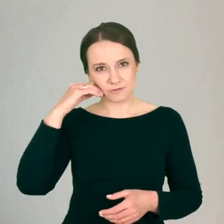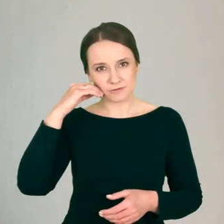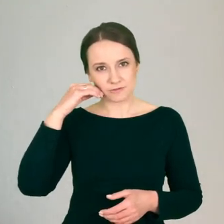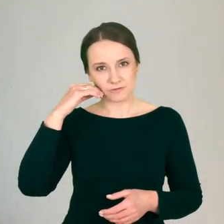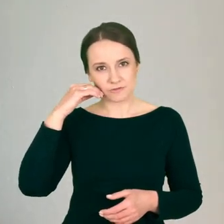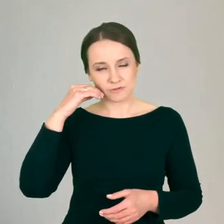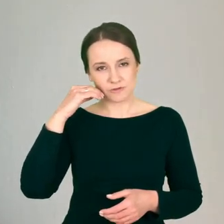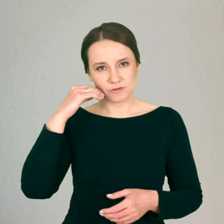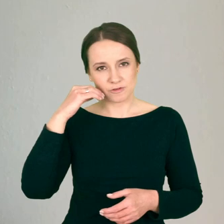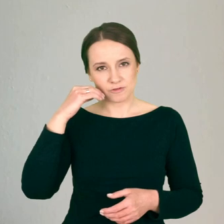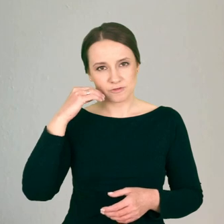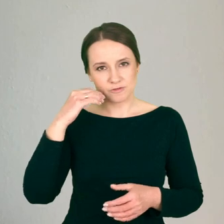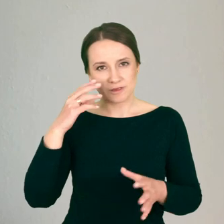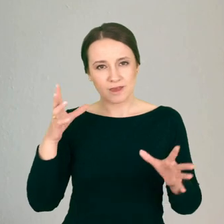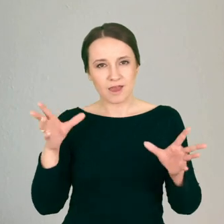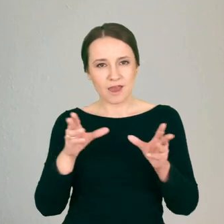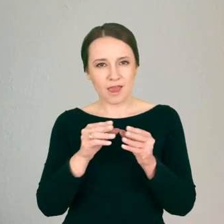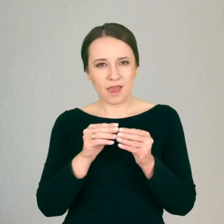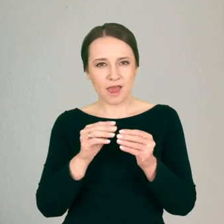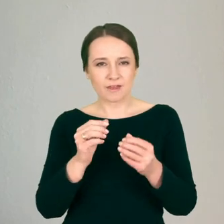Uśmiechnięci,